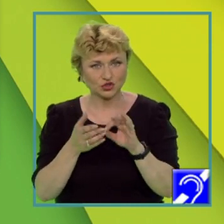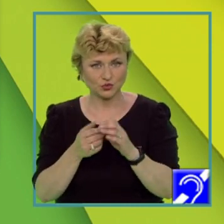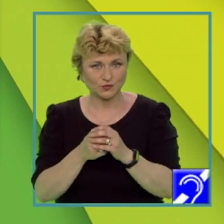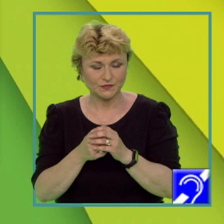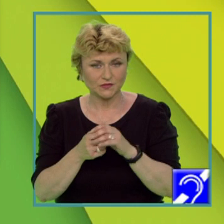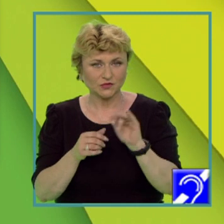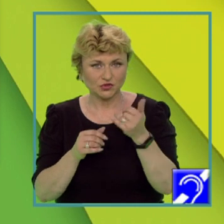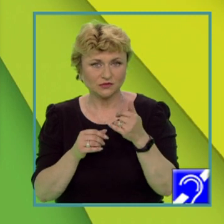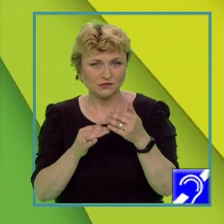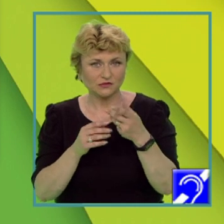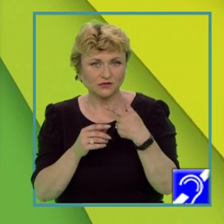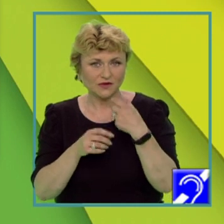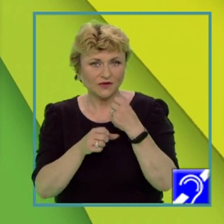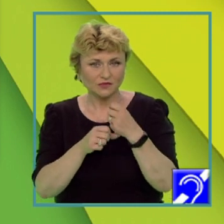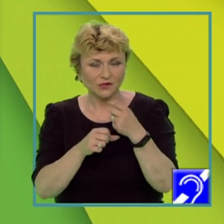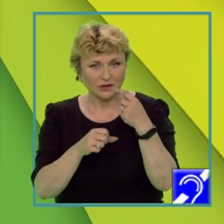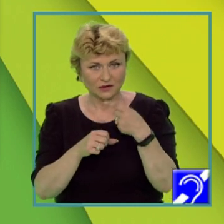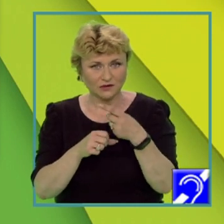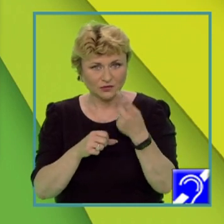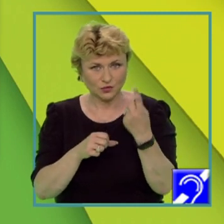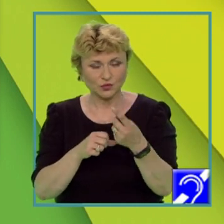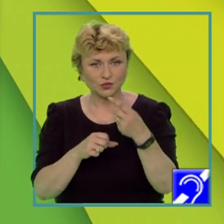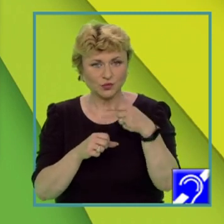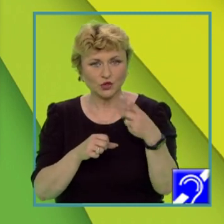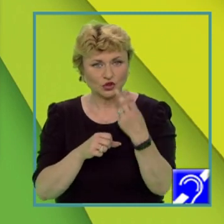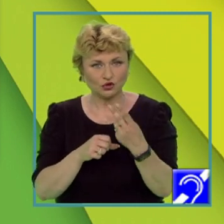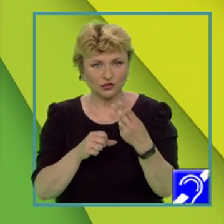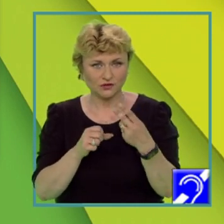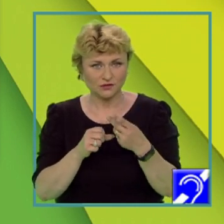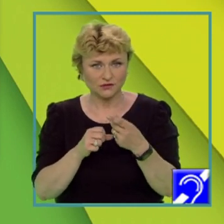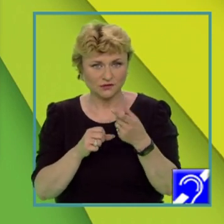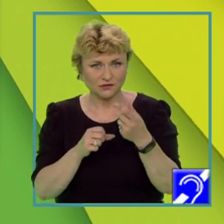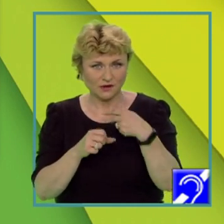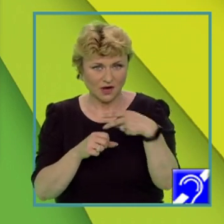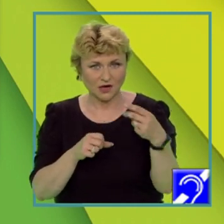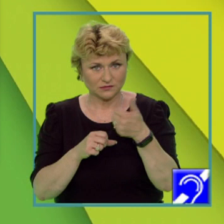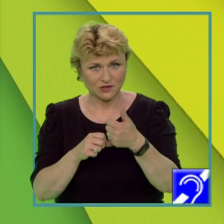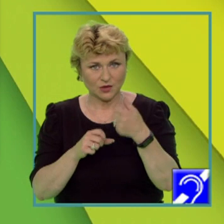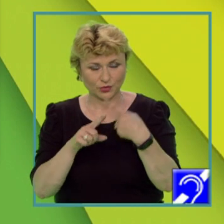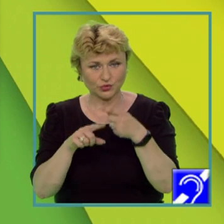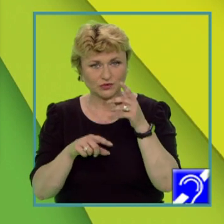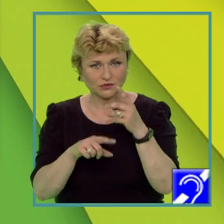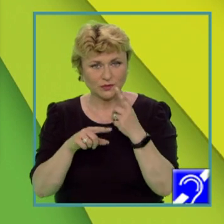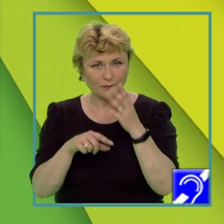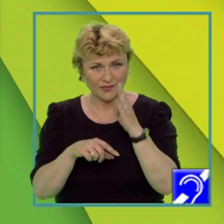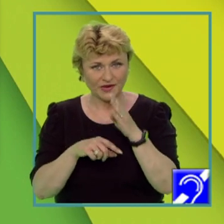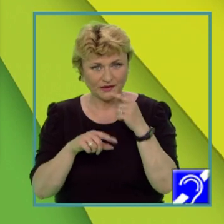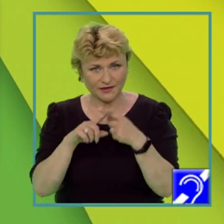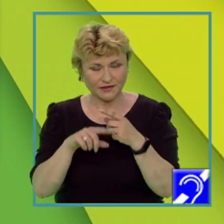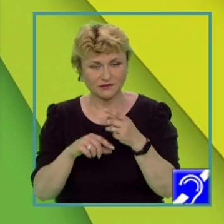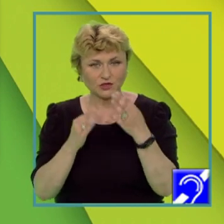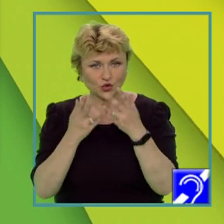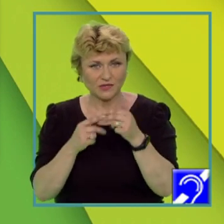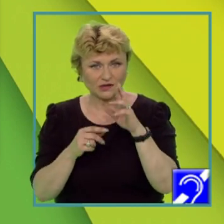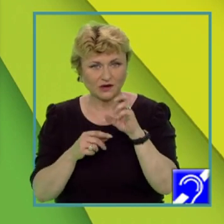conjugat este egal cu minus 2 plus 6 e unde zece este egal cu a plus b egal cu a și b numere reale